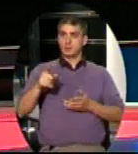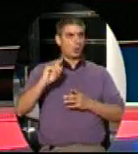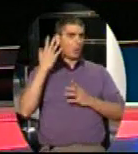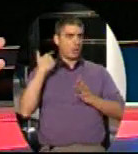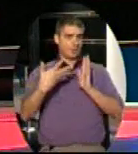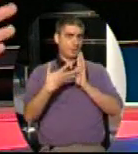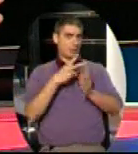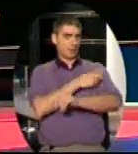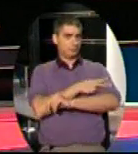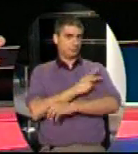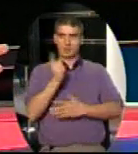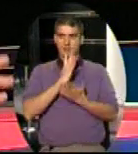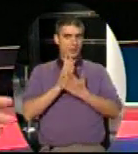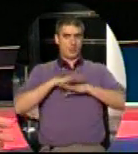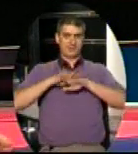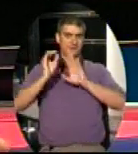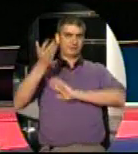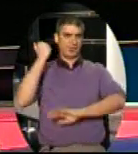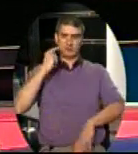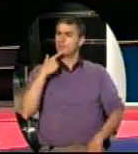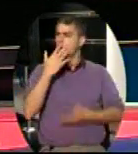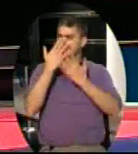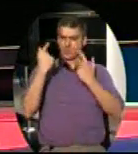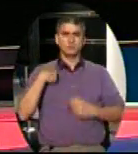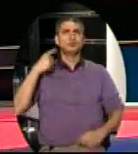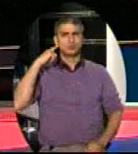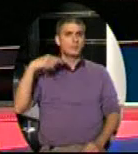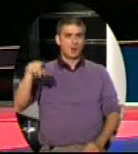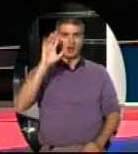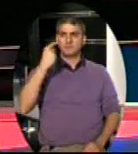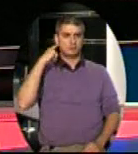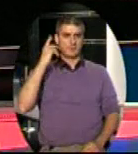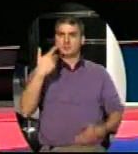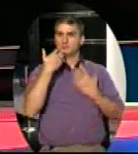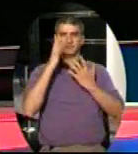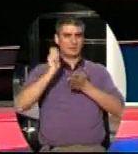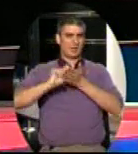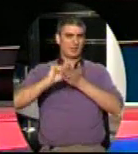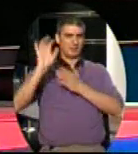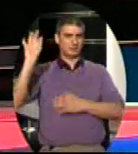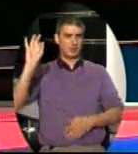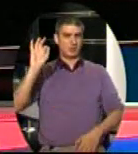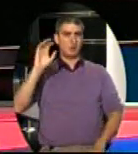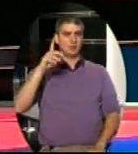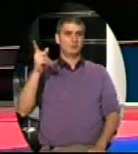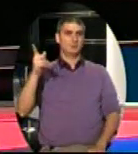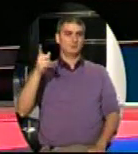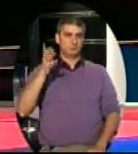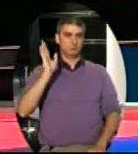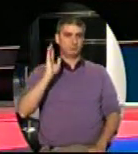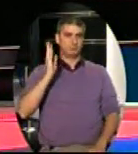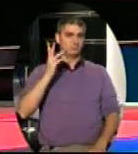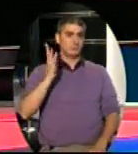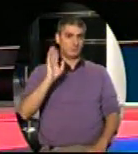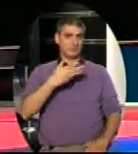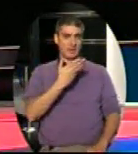היית מחקירת משטרה, אתה כבר לא בתפקידך הקודם, אבל... מן הסתם, אני שומע את ה... גם שמעתי את הסקירה של הכתב, של ברודד, וגם של...